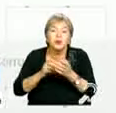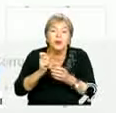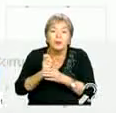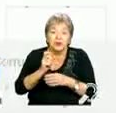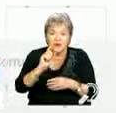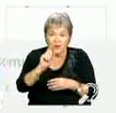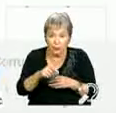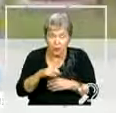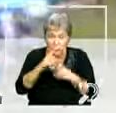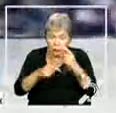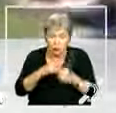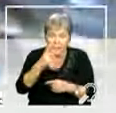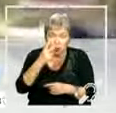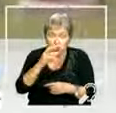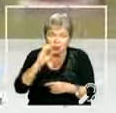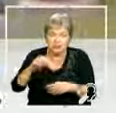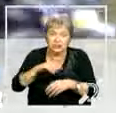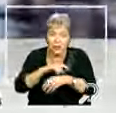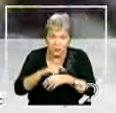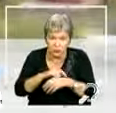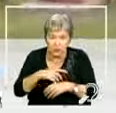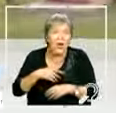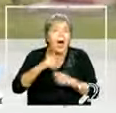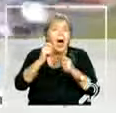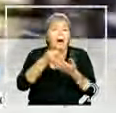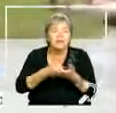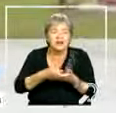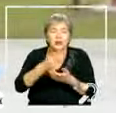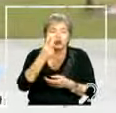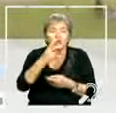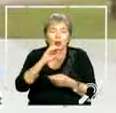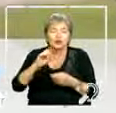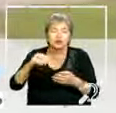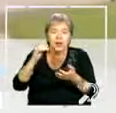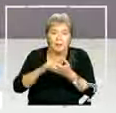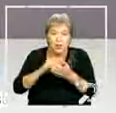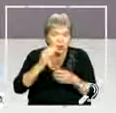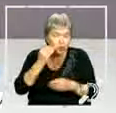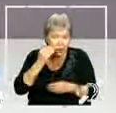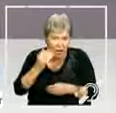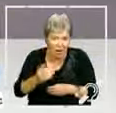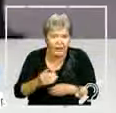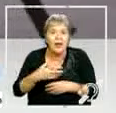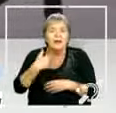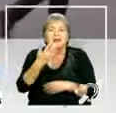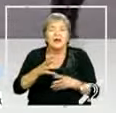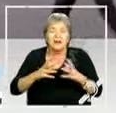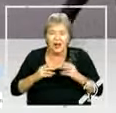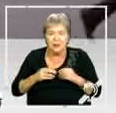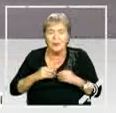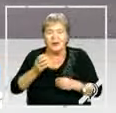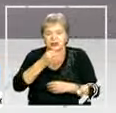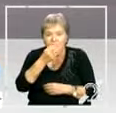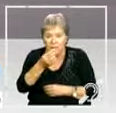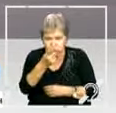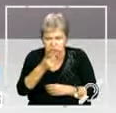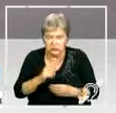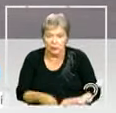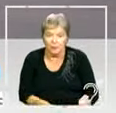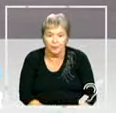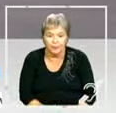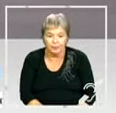aproximativ 20 de minute și o cauțiune de 200.000 de dolari strump a fost lăsată în libertate și a oferit primele